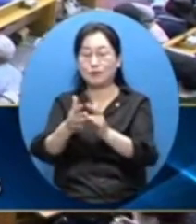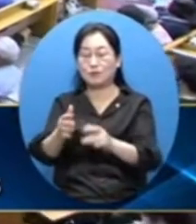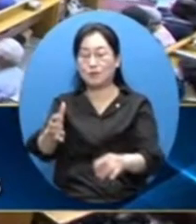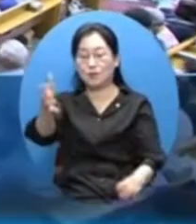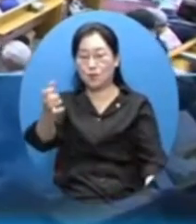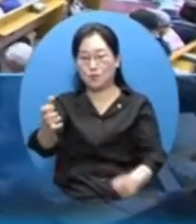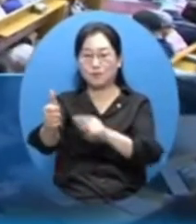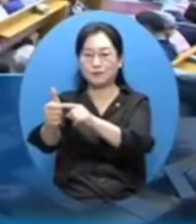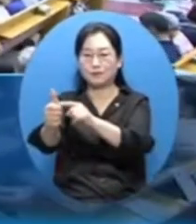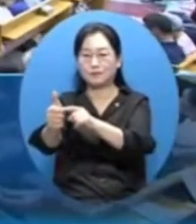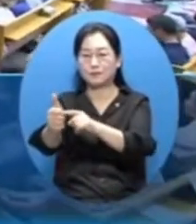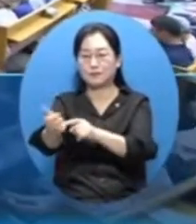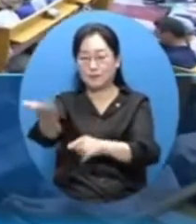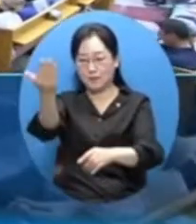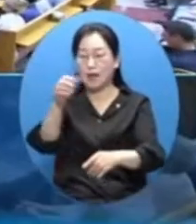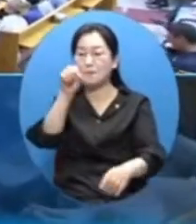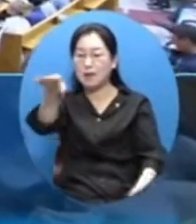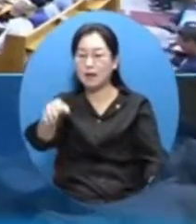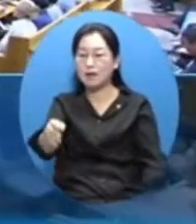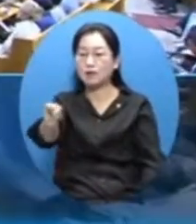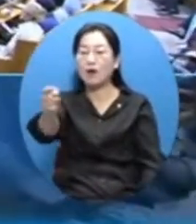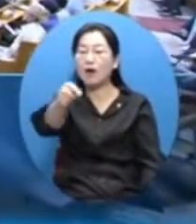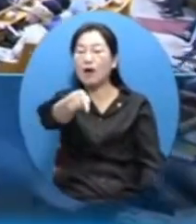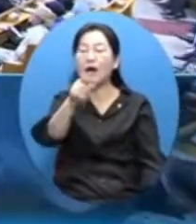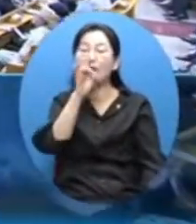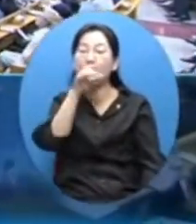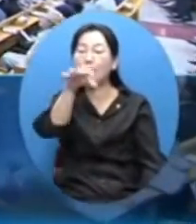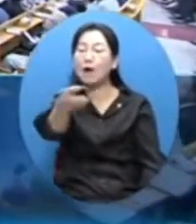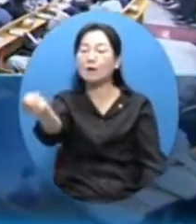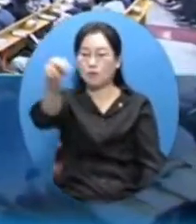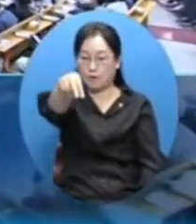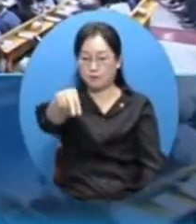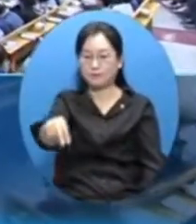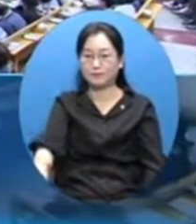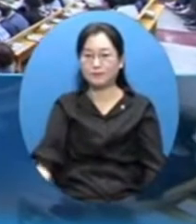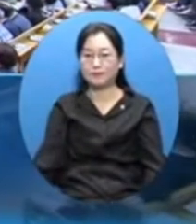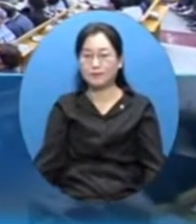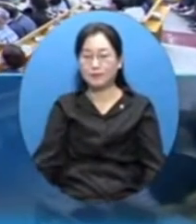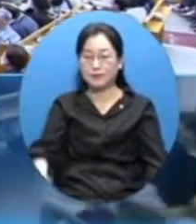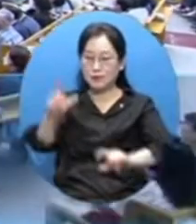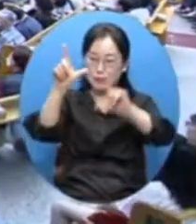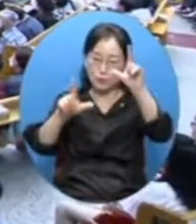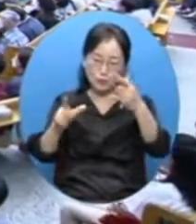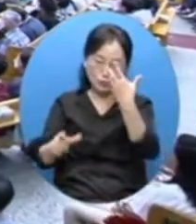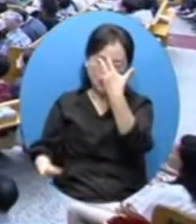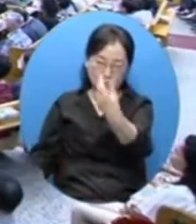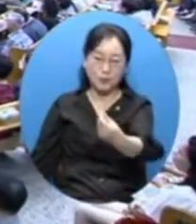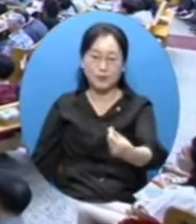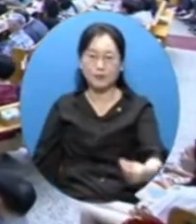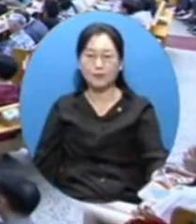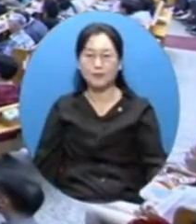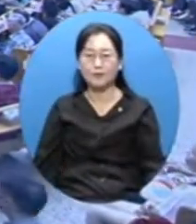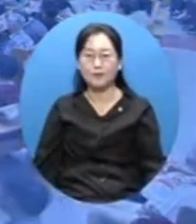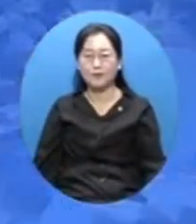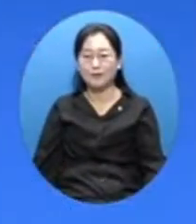3절입니다. 예수께서 손 마른 사람에게 이르시되 한가운데 일어서라 하시고. 그런데 이 모습을 보고